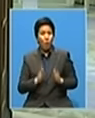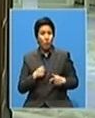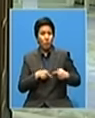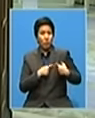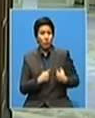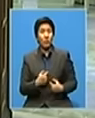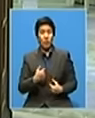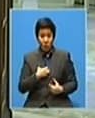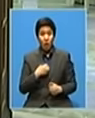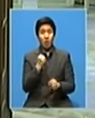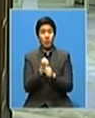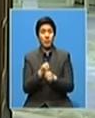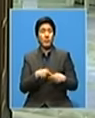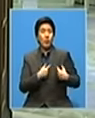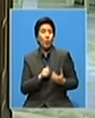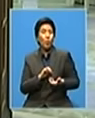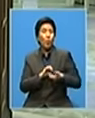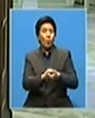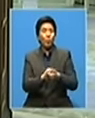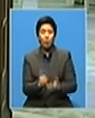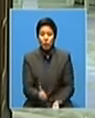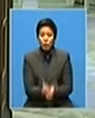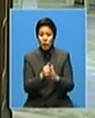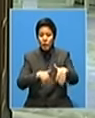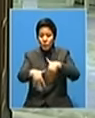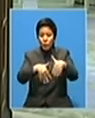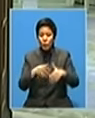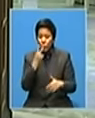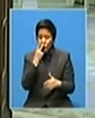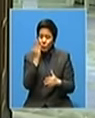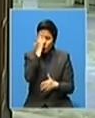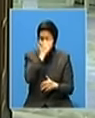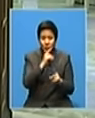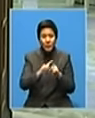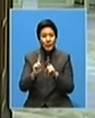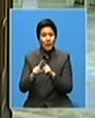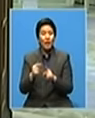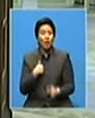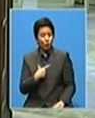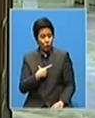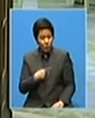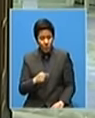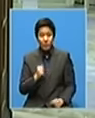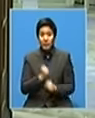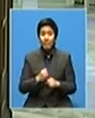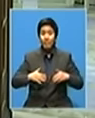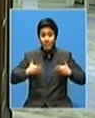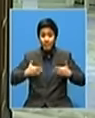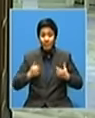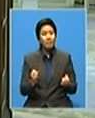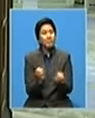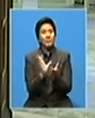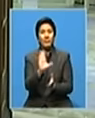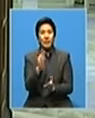เสียสละร่วมแรงร่วมใจเพื่อจะทำให้สังคมน่าอยู่มากยิ่งขึ้นโดยเลือกทำในสิ่งที่ชอบทำแล้วสนุกไม่เดือดร้อนคนอื่